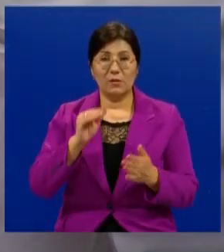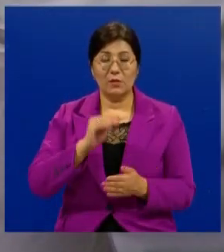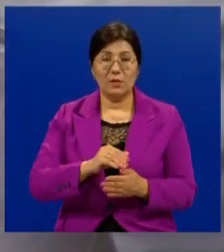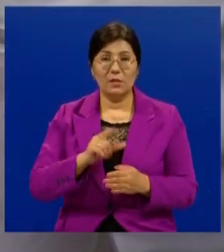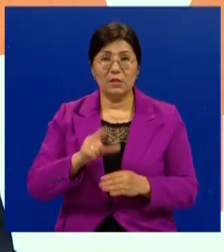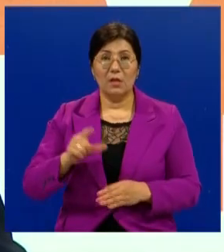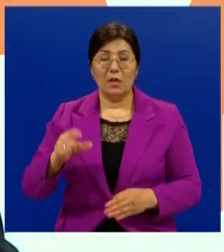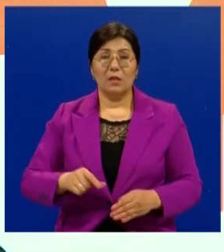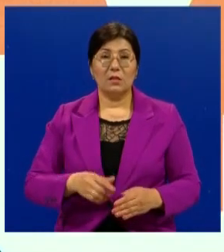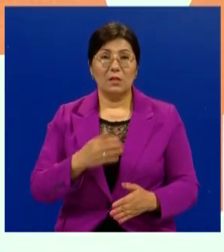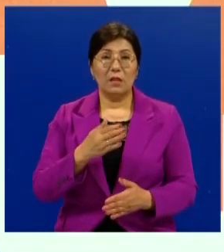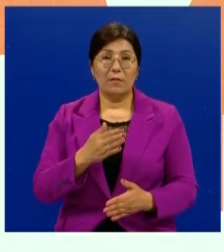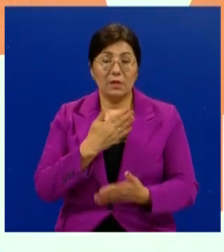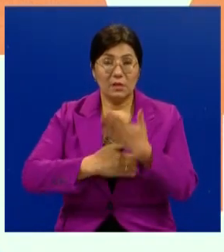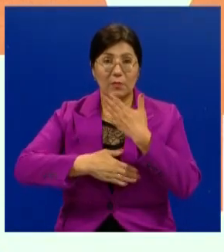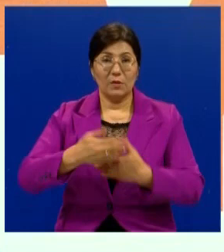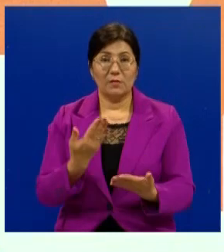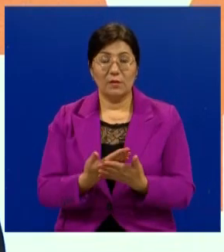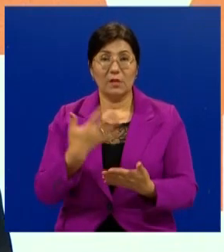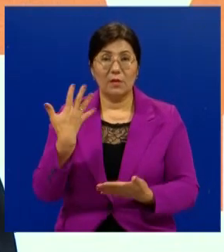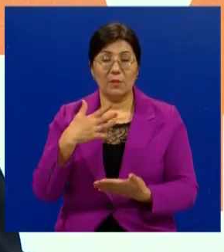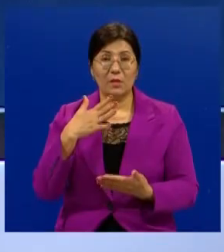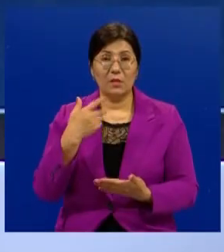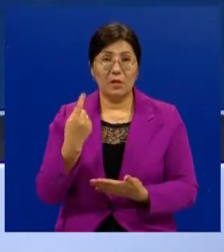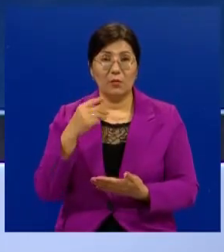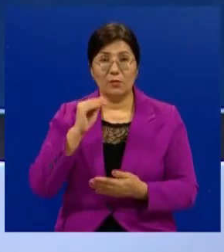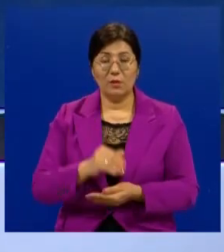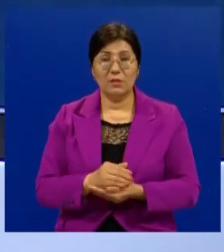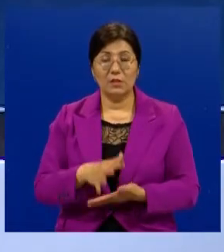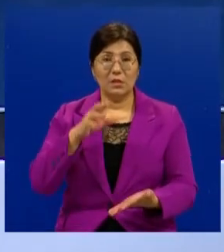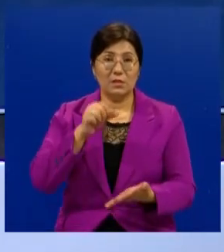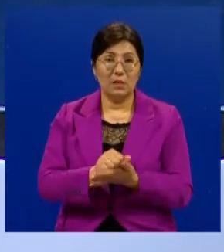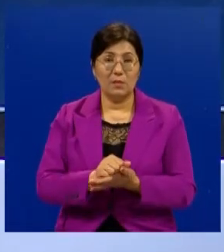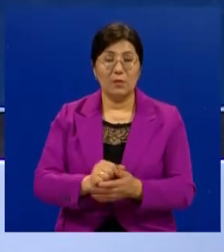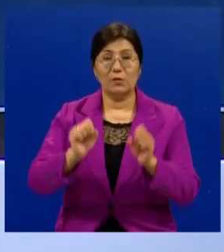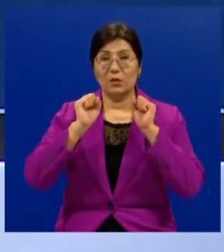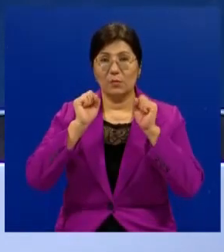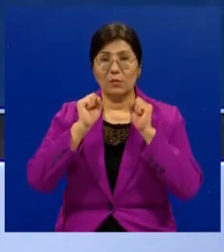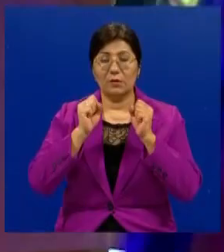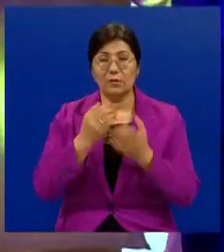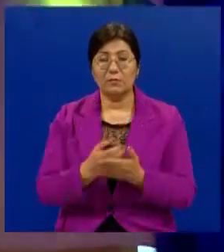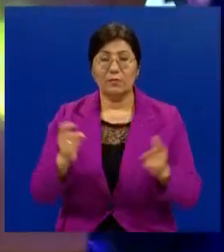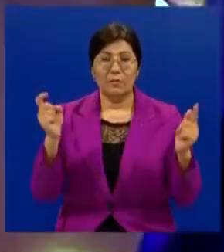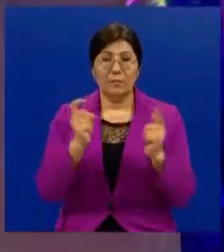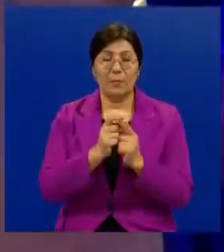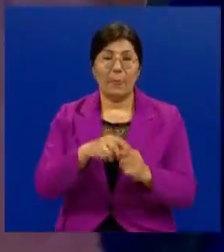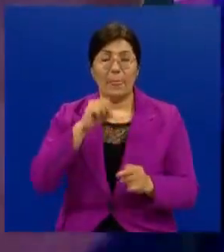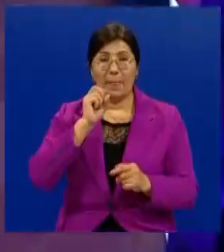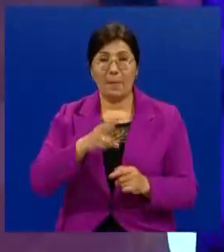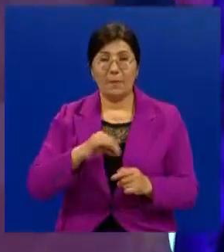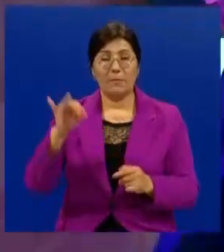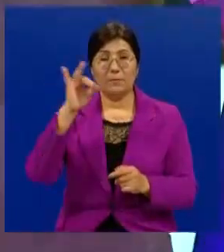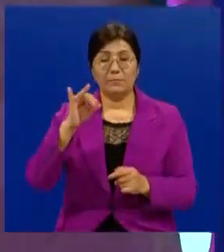с ограниченными возможностями, из которых более 51 тысячи занимаются спортом. По словам специалистов, интерес